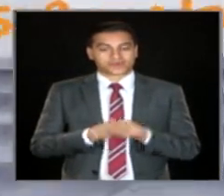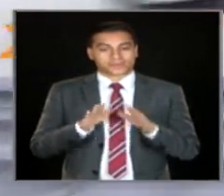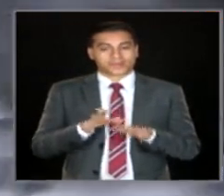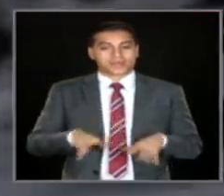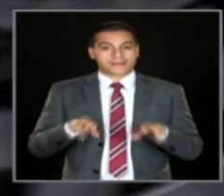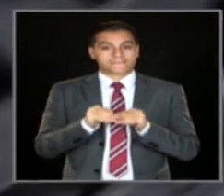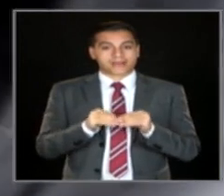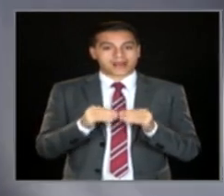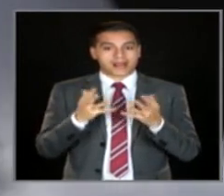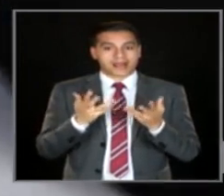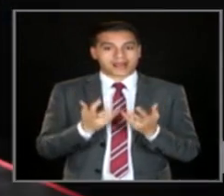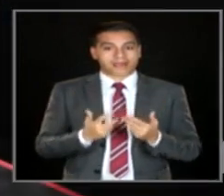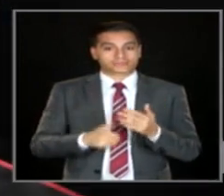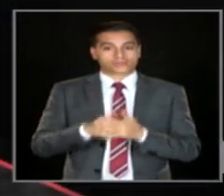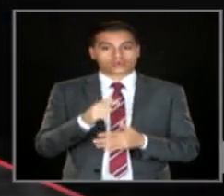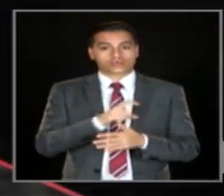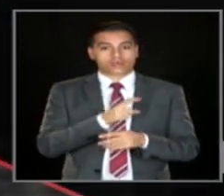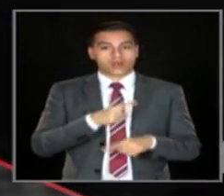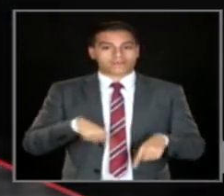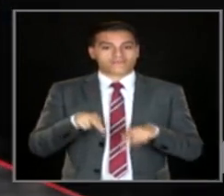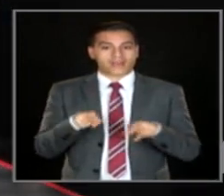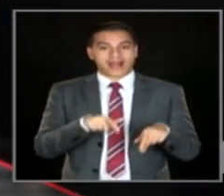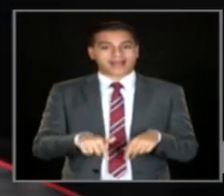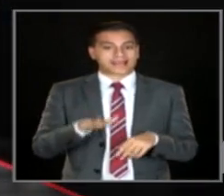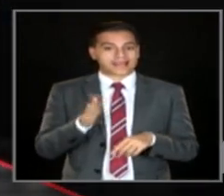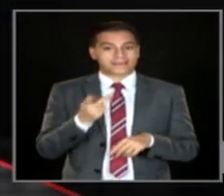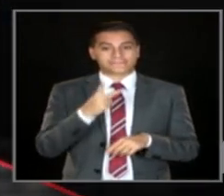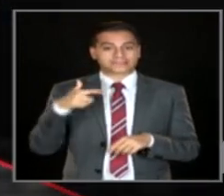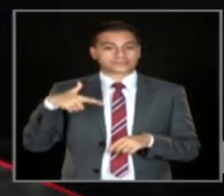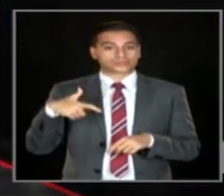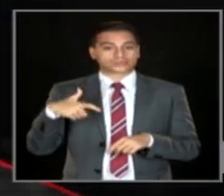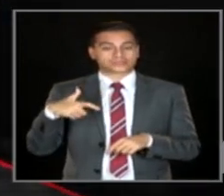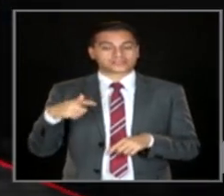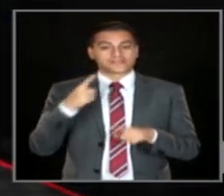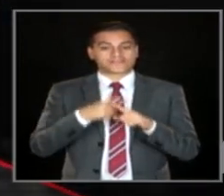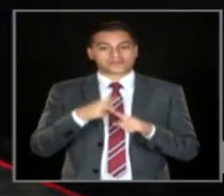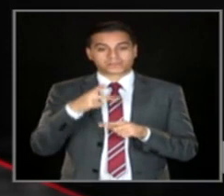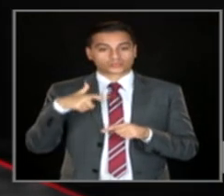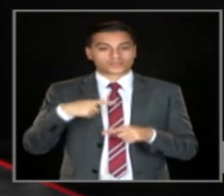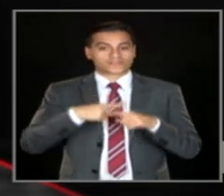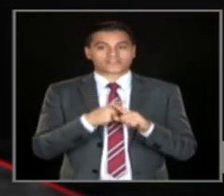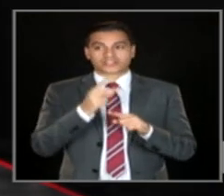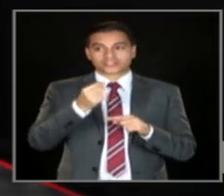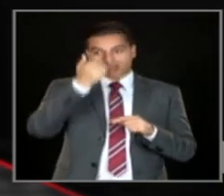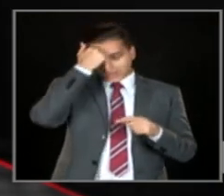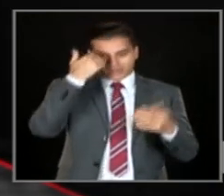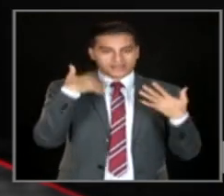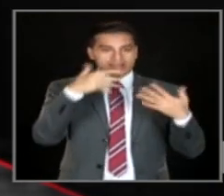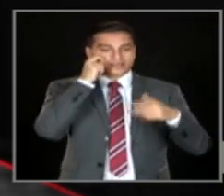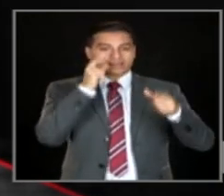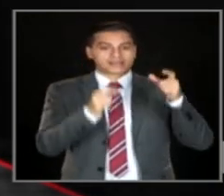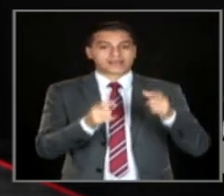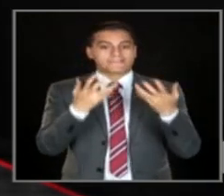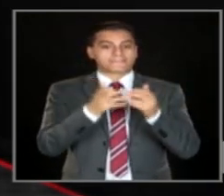وبكده يبقى إجمالي النقط اللي حصل عليها طلابنا في حلقة النهاردة 260 نقطة، وكل نقطة بعشرين ألف جنيه